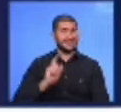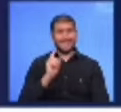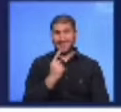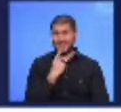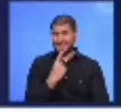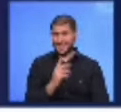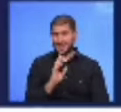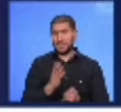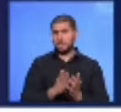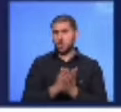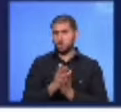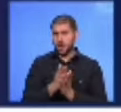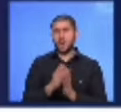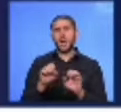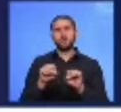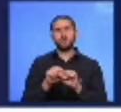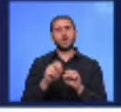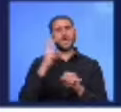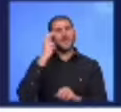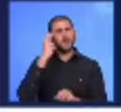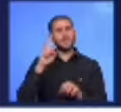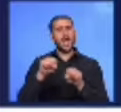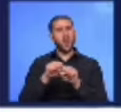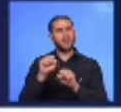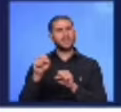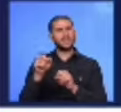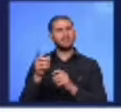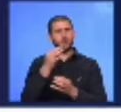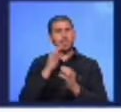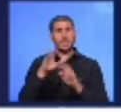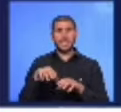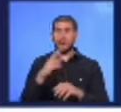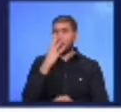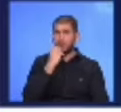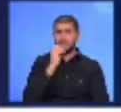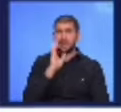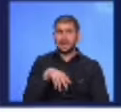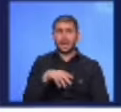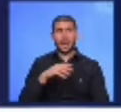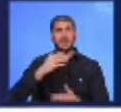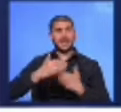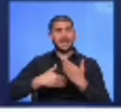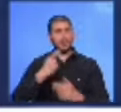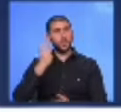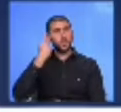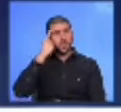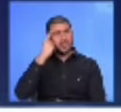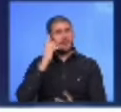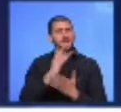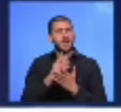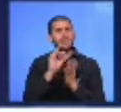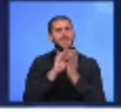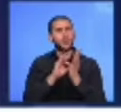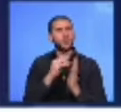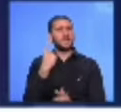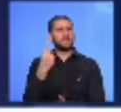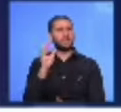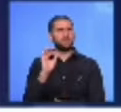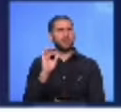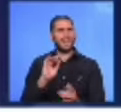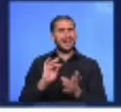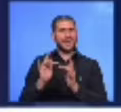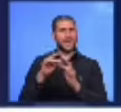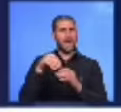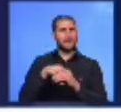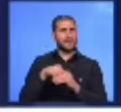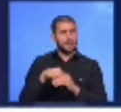ביושר, הרשתות הערביות, הערוצים שעוינים אותנו, גם חמאס, גם אל-חיזבאללה, יודעים לקחת הנקודות האלה של השסעים בתוכנו,